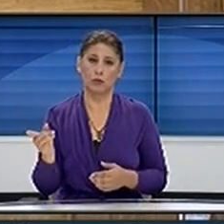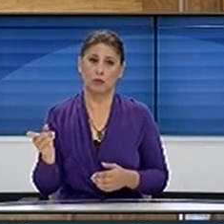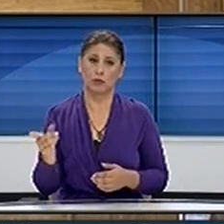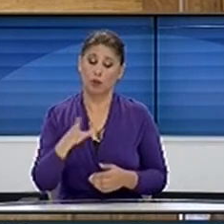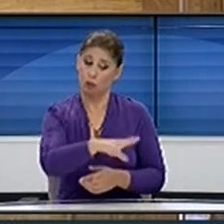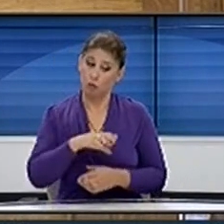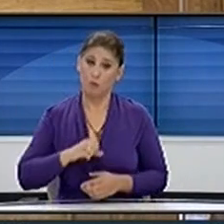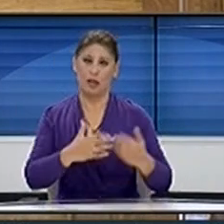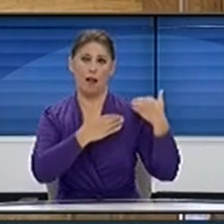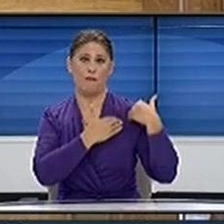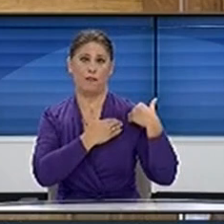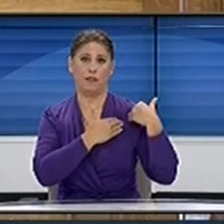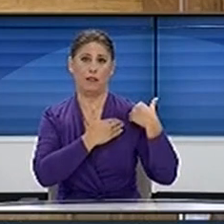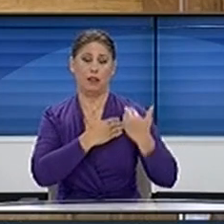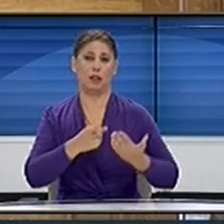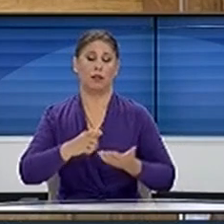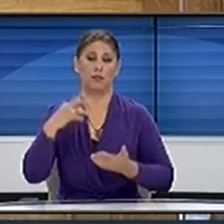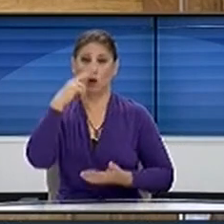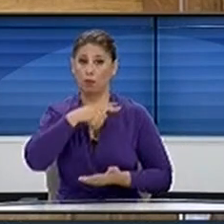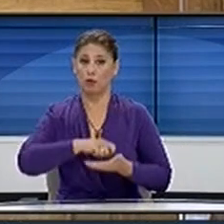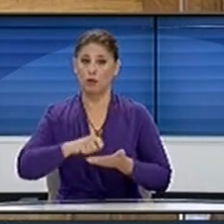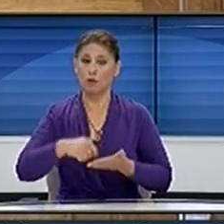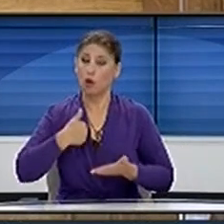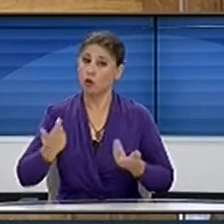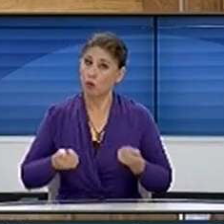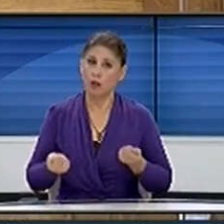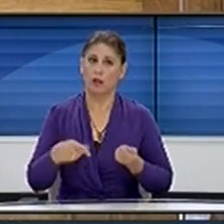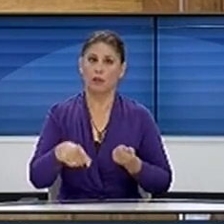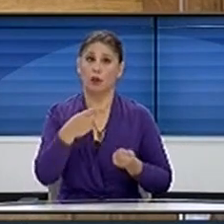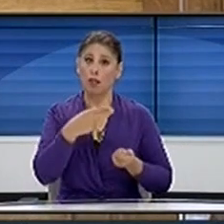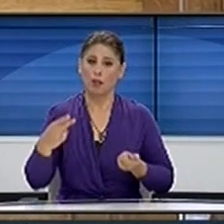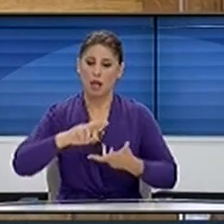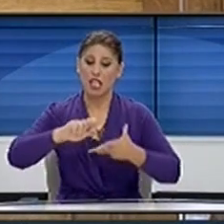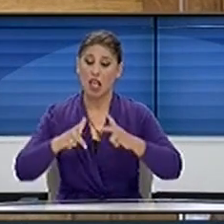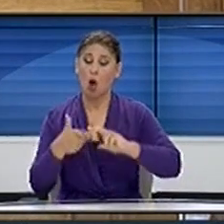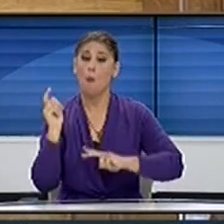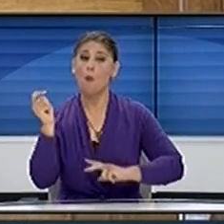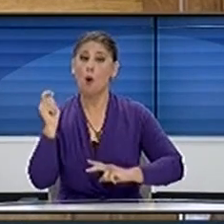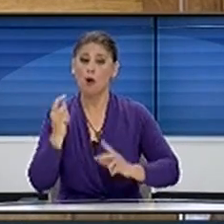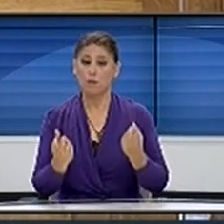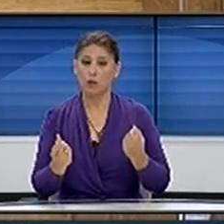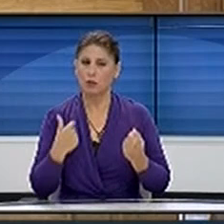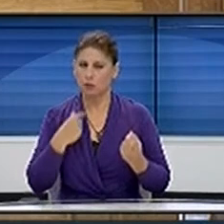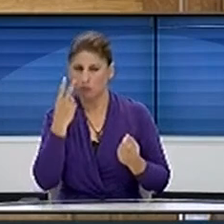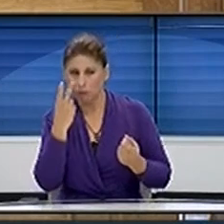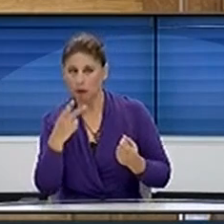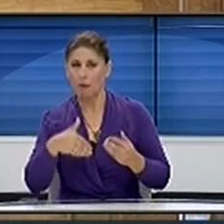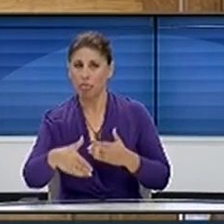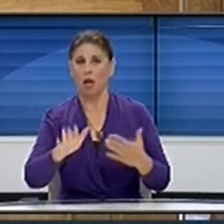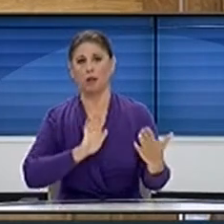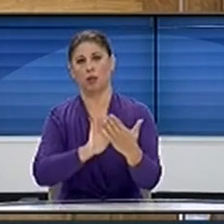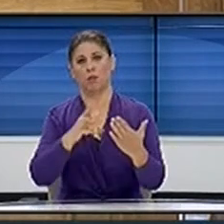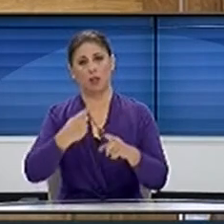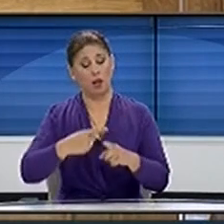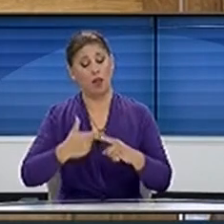του Πρωθυπουργικού Γραφείου, όπως έκανα και εγώ, για λόγους που αφορούν μείζονες γεωπολιτικές προκλήσεις που είχα προβλέψει ότι θα αντιμετώπιζε η